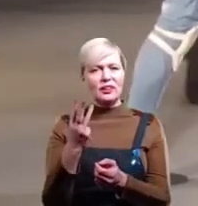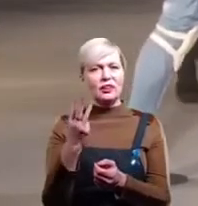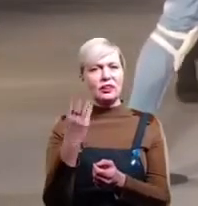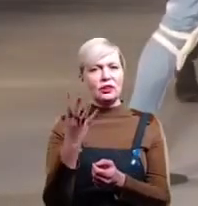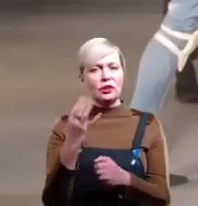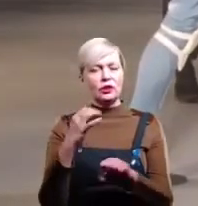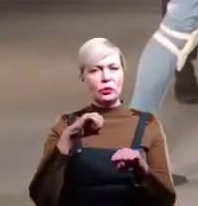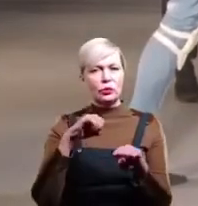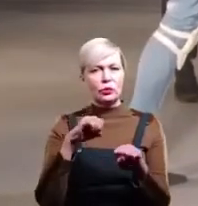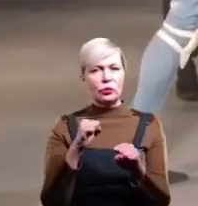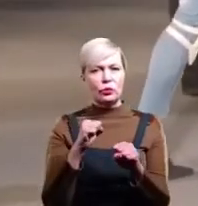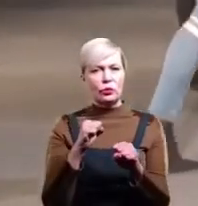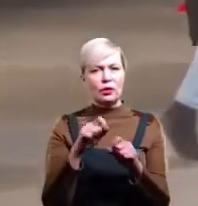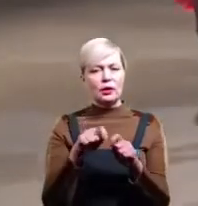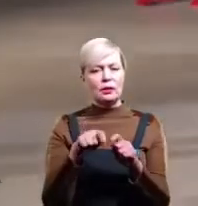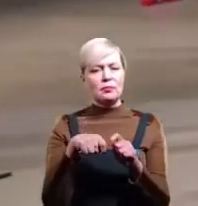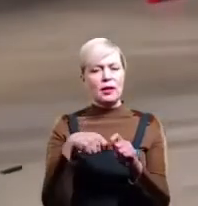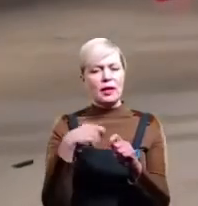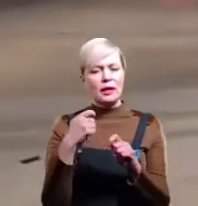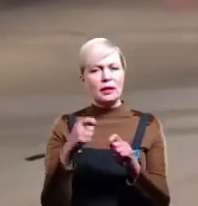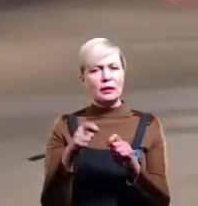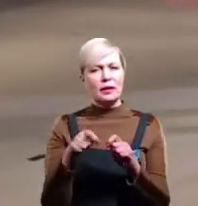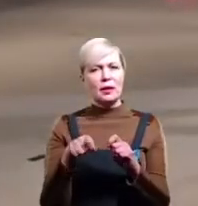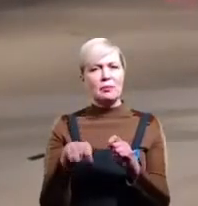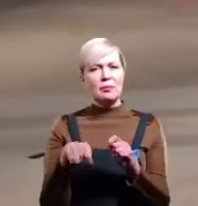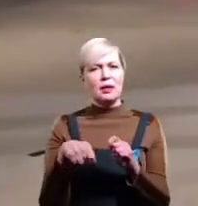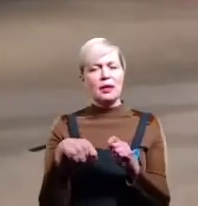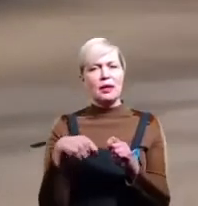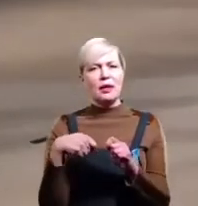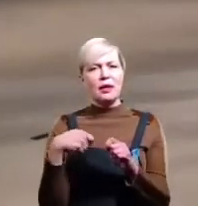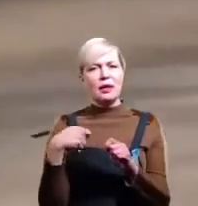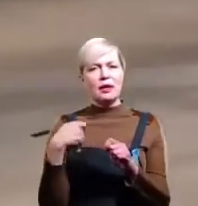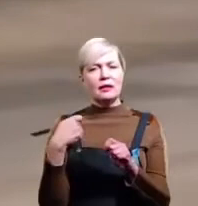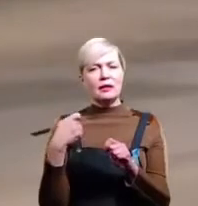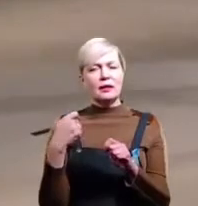И медленно, медленно, медленно, да.